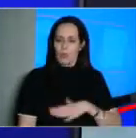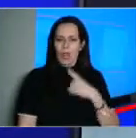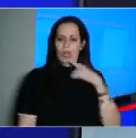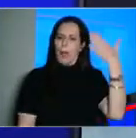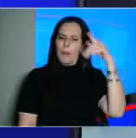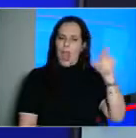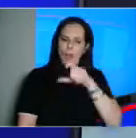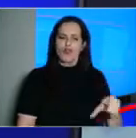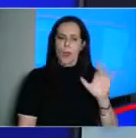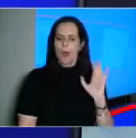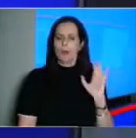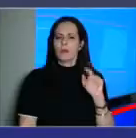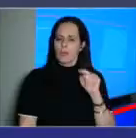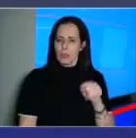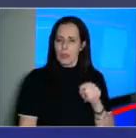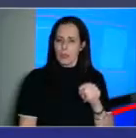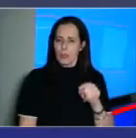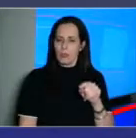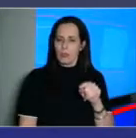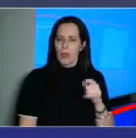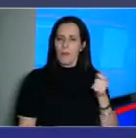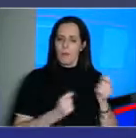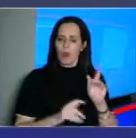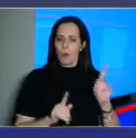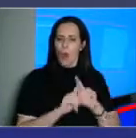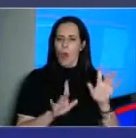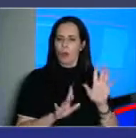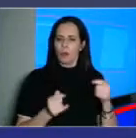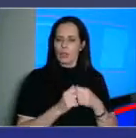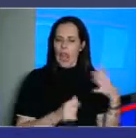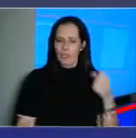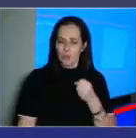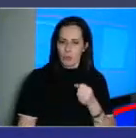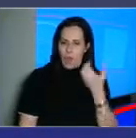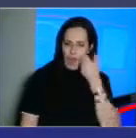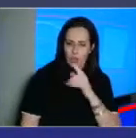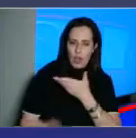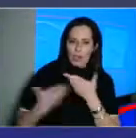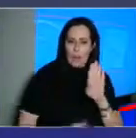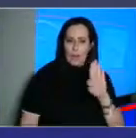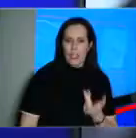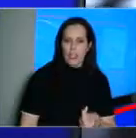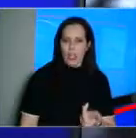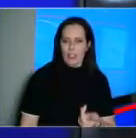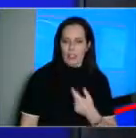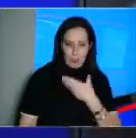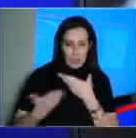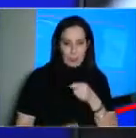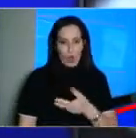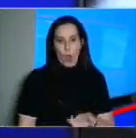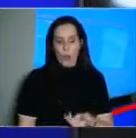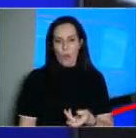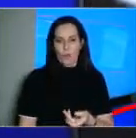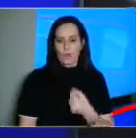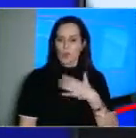את המדינה פה באמצע העניין, כי ברנשטיין מאוד בורח מהמדינה, גם בעניין החטיפות. בוא נח, אבל שלא הזמנתם את ברנשטיין. אנחנו גם נזמין אותו, לא, אבל